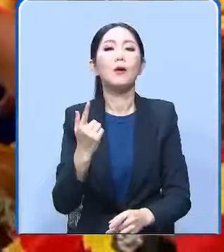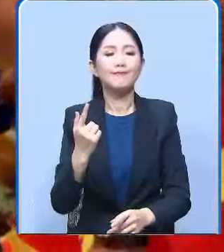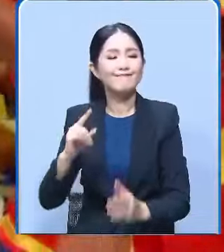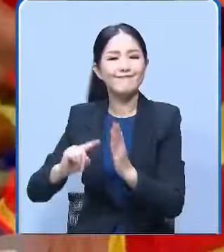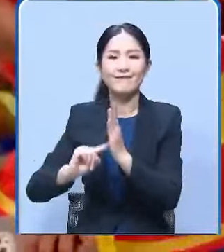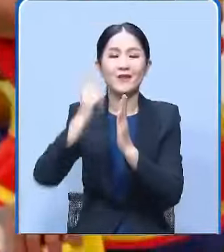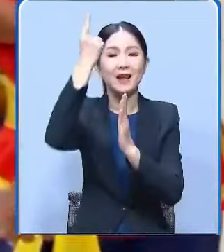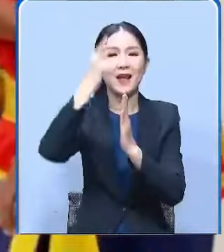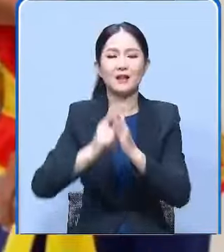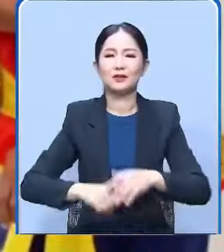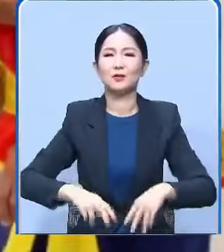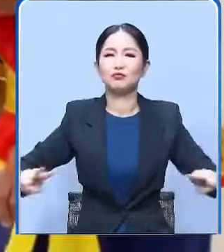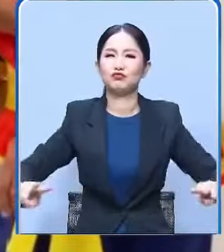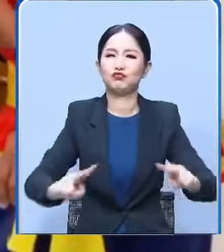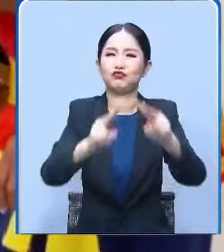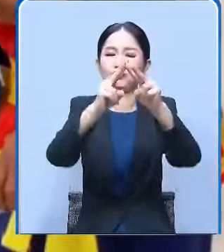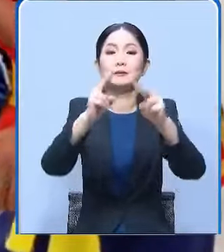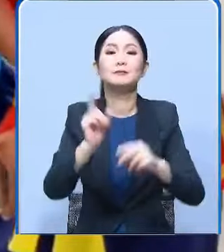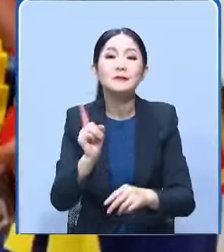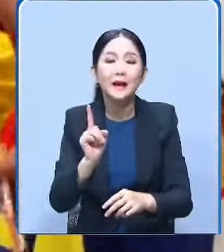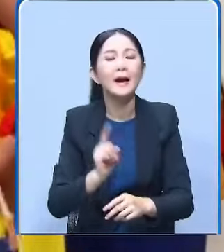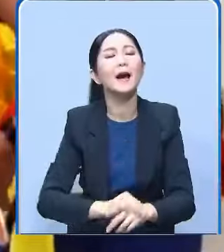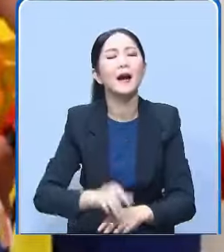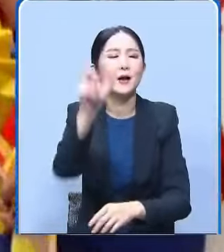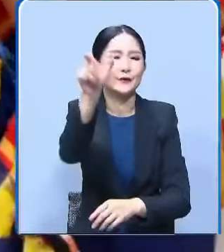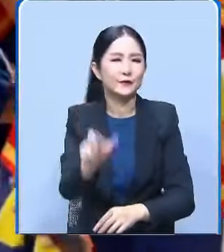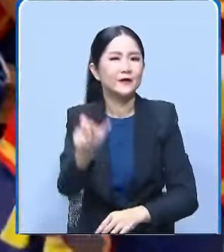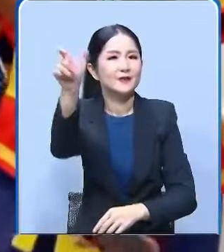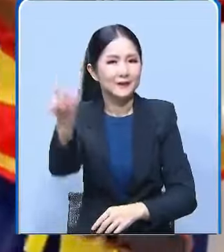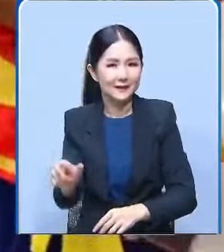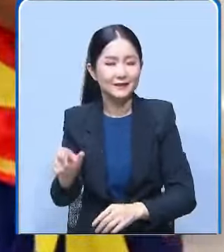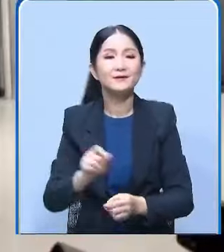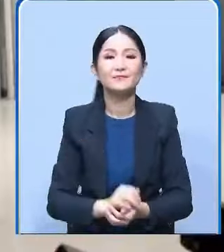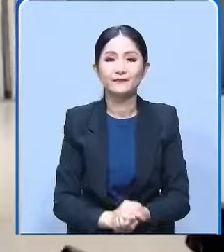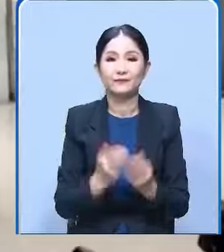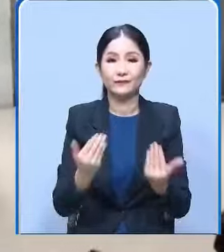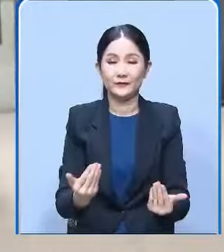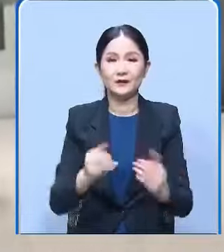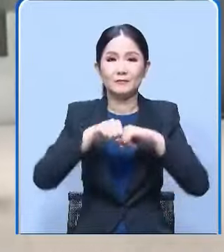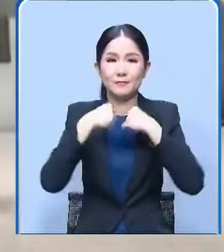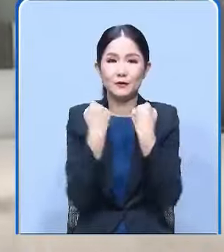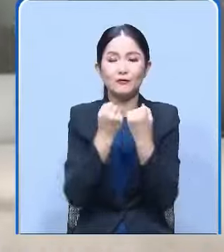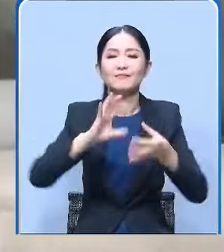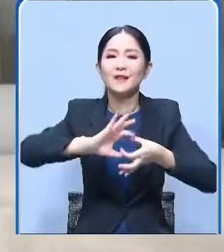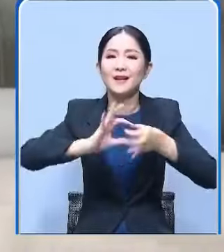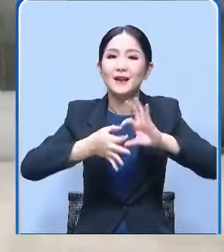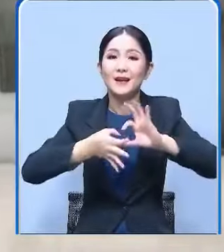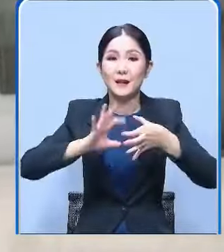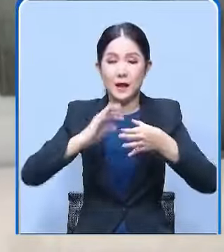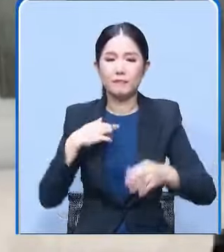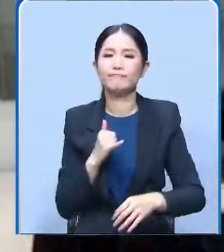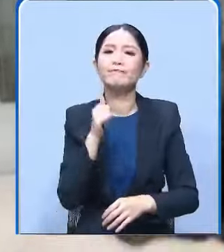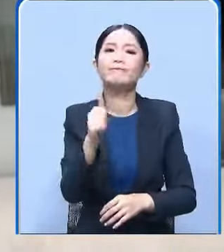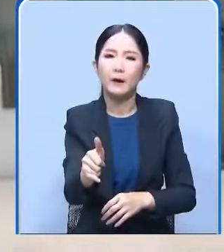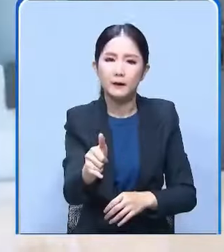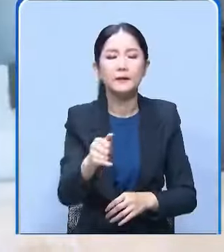เกมส์ครับวันนี้ทางรัฐมนตรีว่าการกระทรวงการท่องเที่ยวและกีฬานายเสริมศักดิ์พงพาณิชย์ก็จะไปต้อนรับด้วยตัวเองนะครับแล้ว